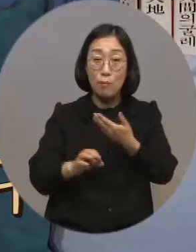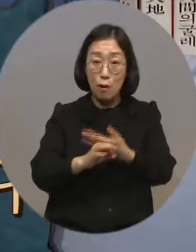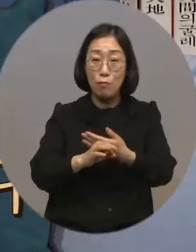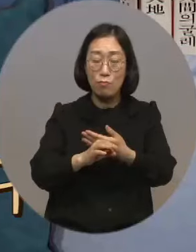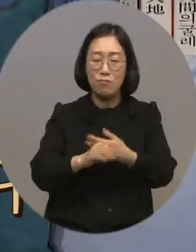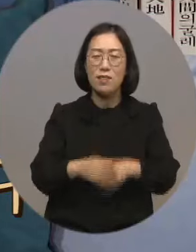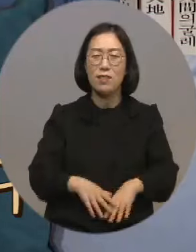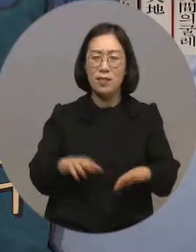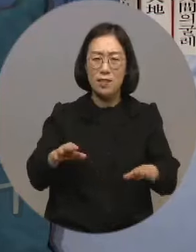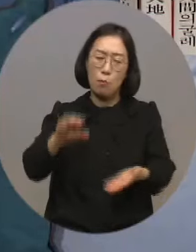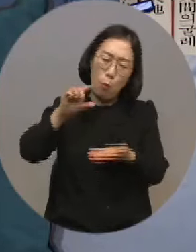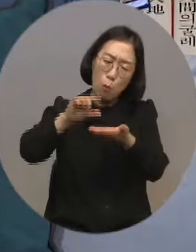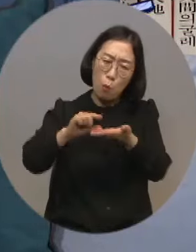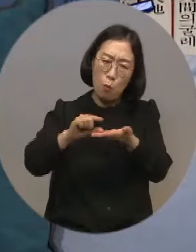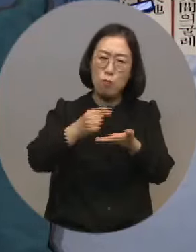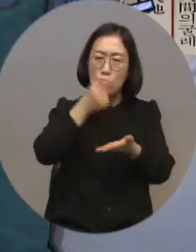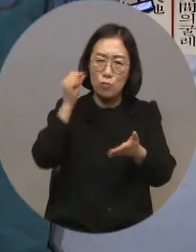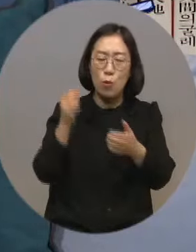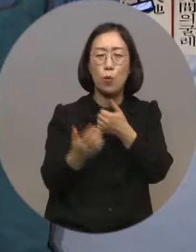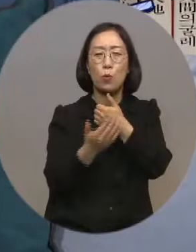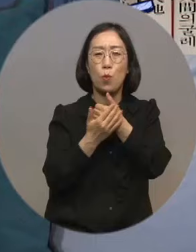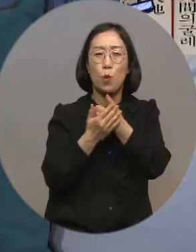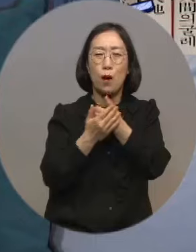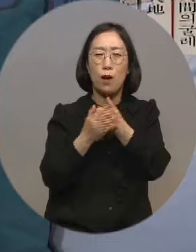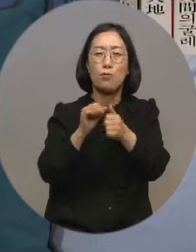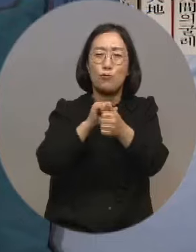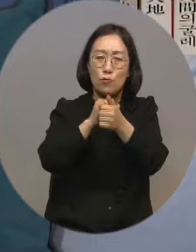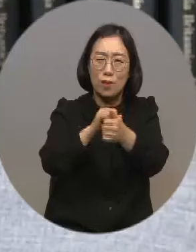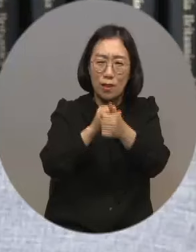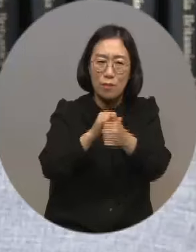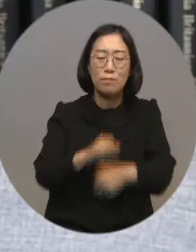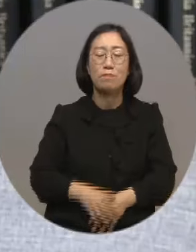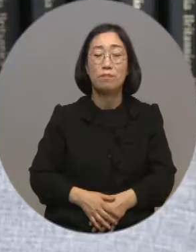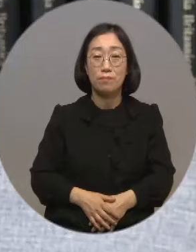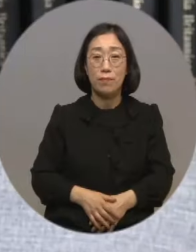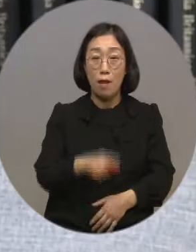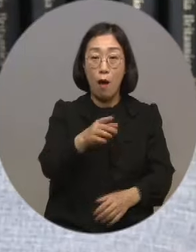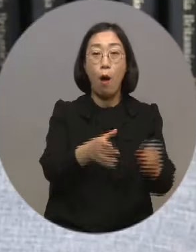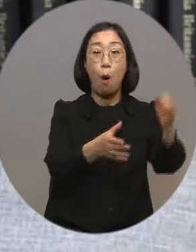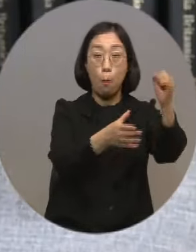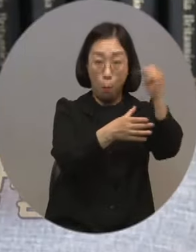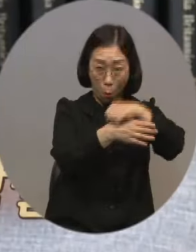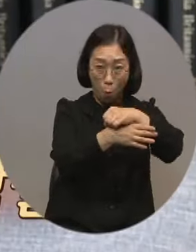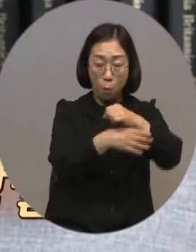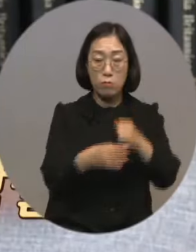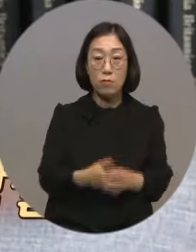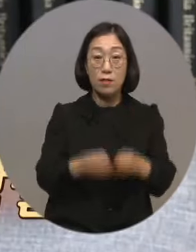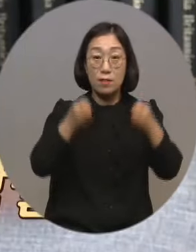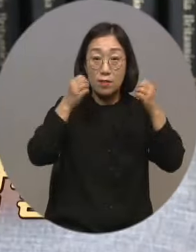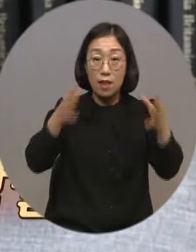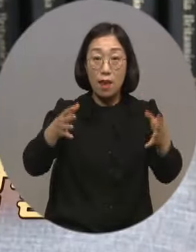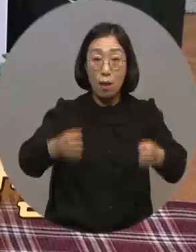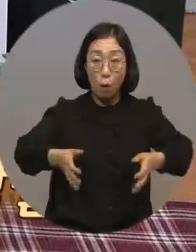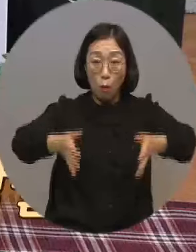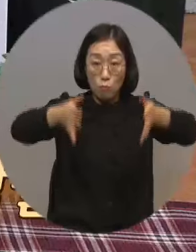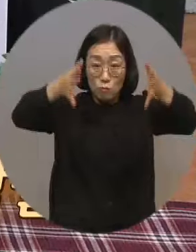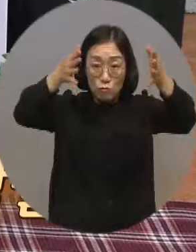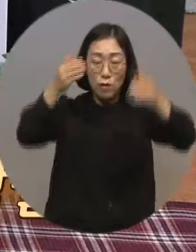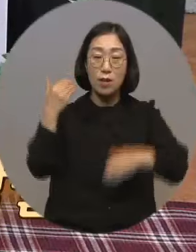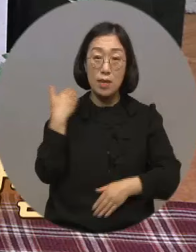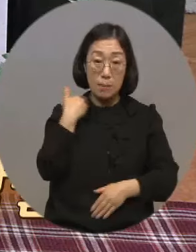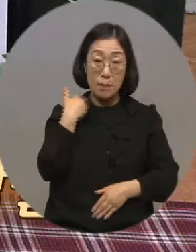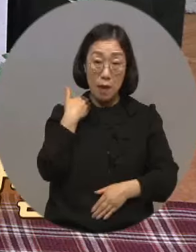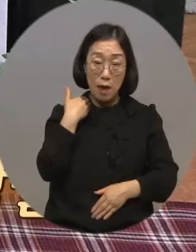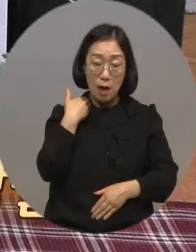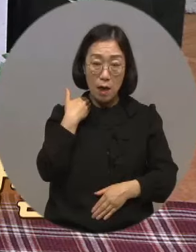지금은 요만큼밖에 안 됩니다. 도와주세요 하니까 어르신이 흔쾌히 신축 건물을 저한테 임대해